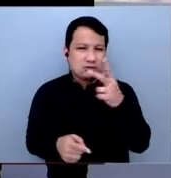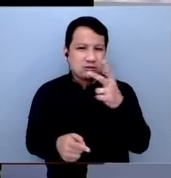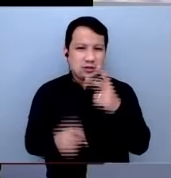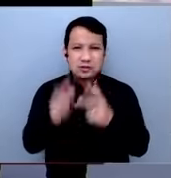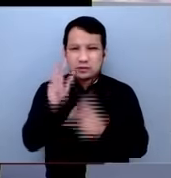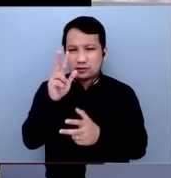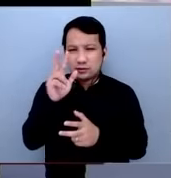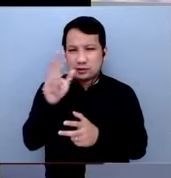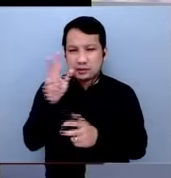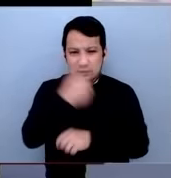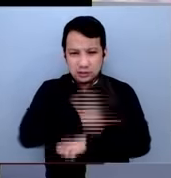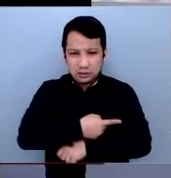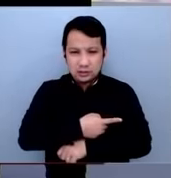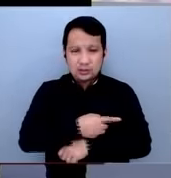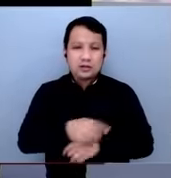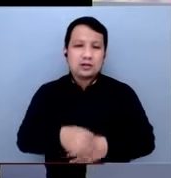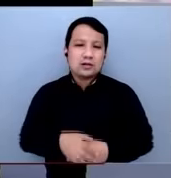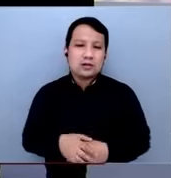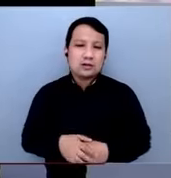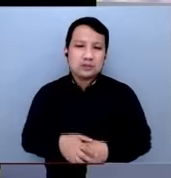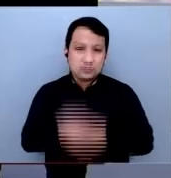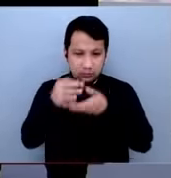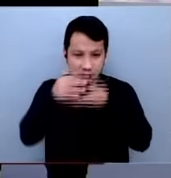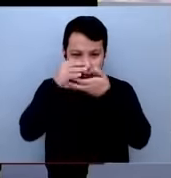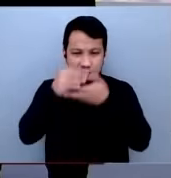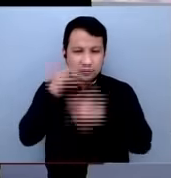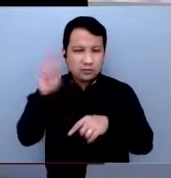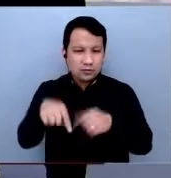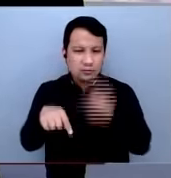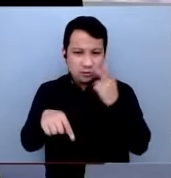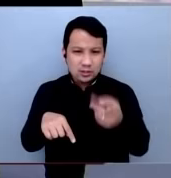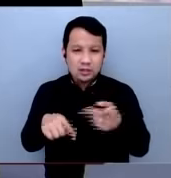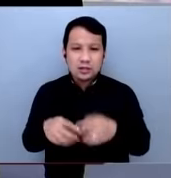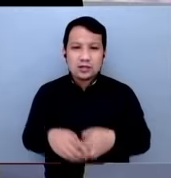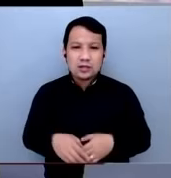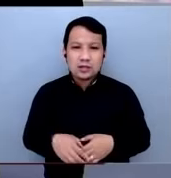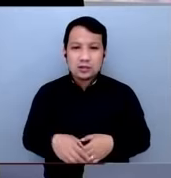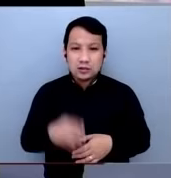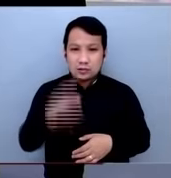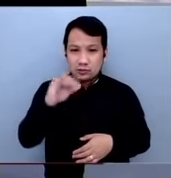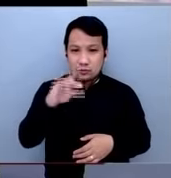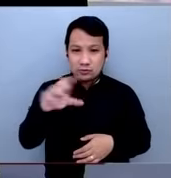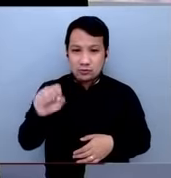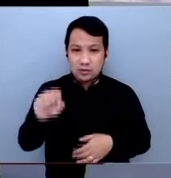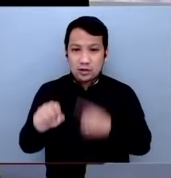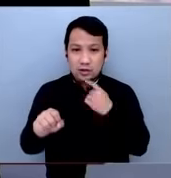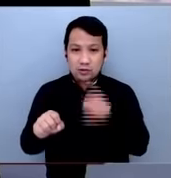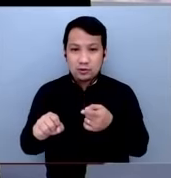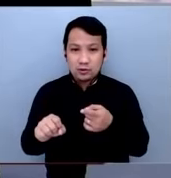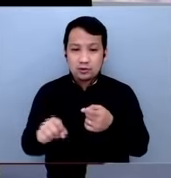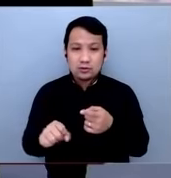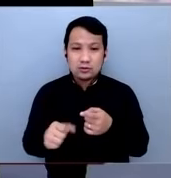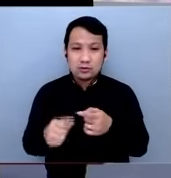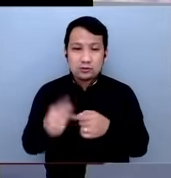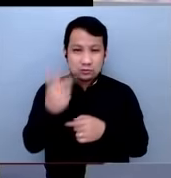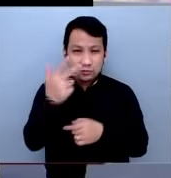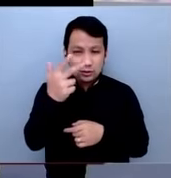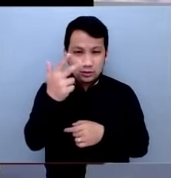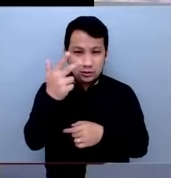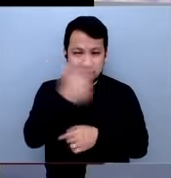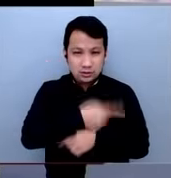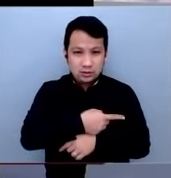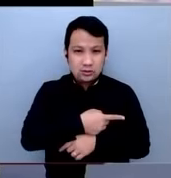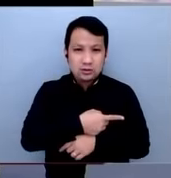1 hanggang 30 araw na paghit-hit, pwede pang ma-detect. At sa cocaine naman po, kung gumamit ka sa loob ng 3 araw.